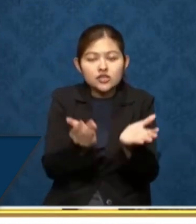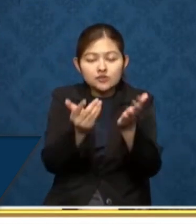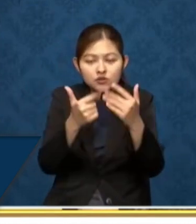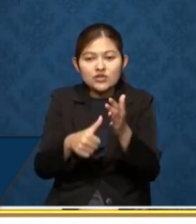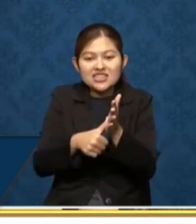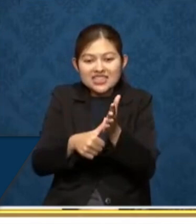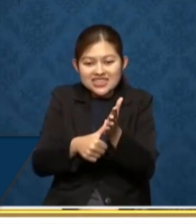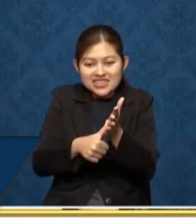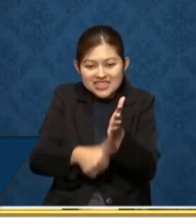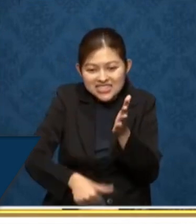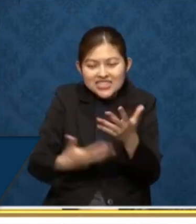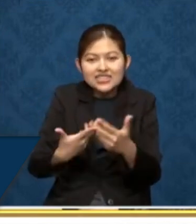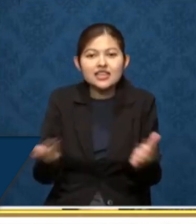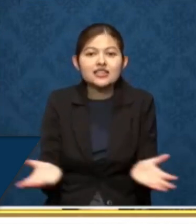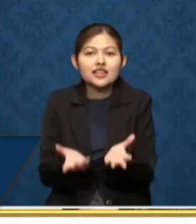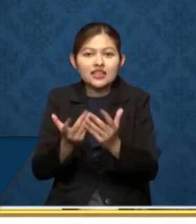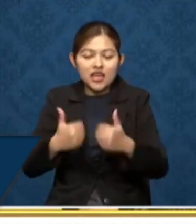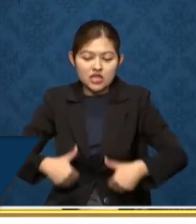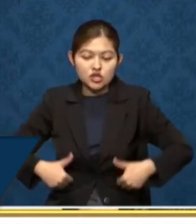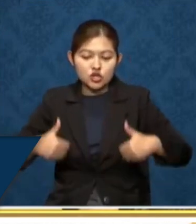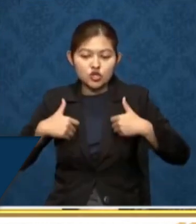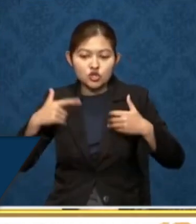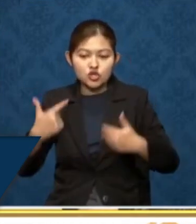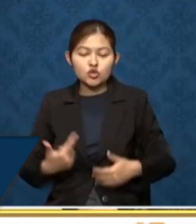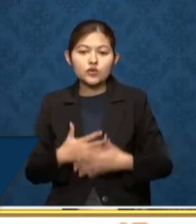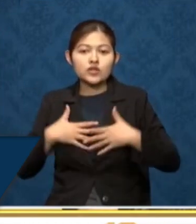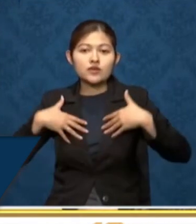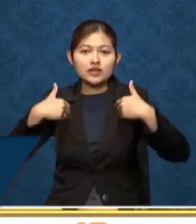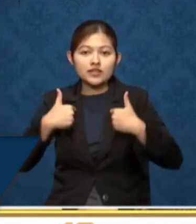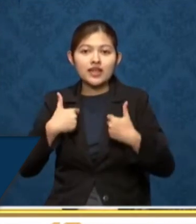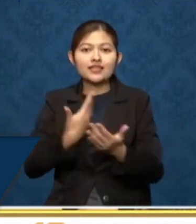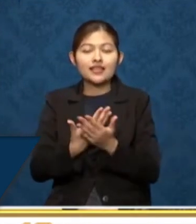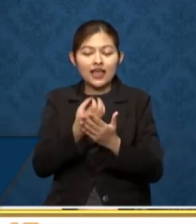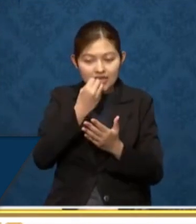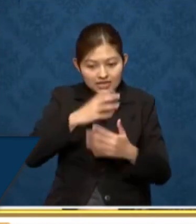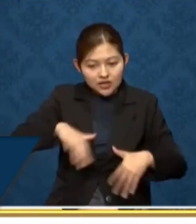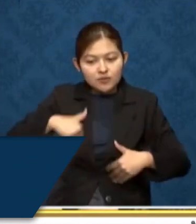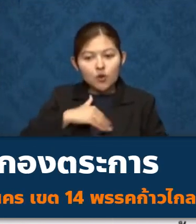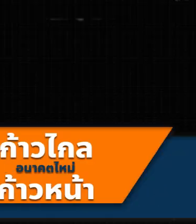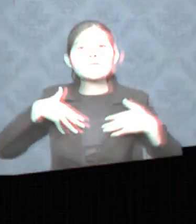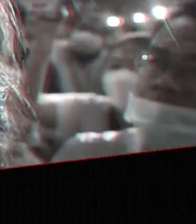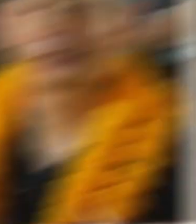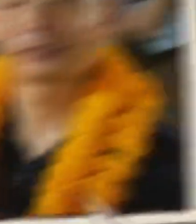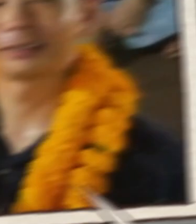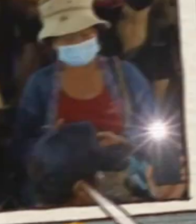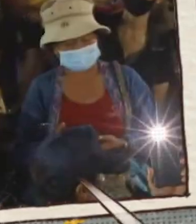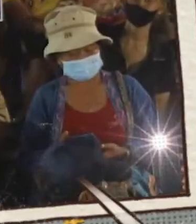ยืนเพื่อให้คนไทยได้ใช้ชีวิตอย่างลืมตาอ้าปากได้อย่างมีเกียรติมีศักดิ์ศรีค่ะขอบคุณค่ะ